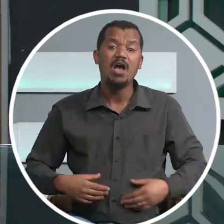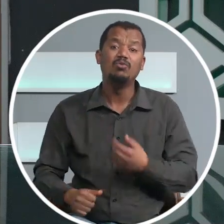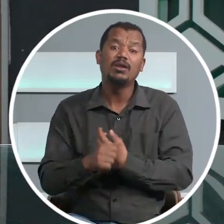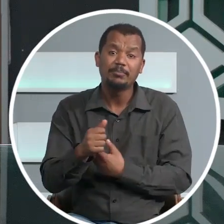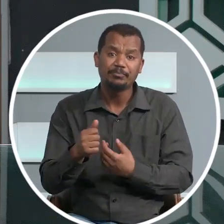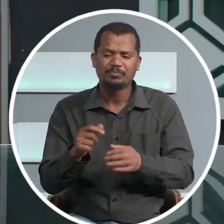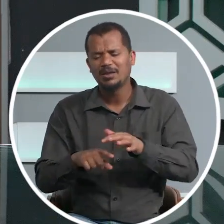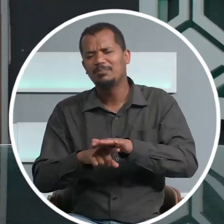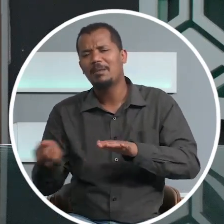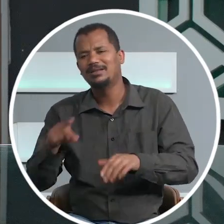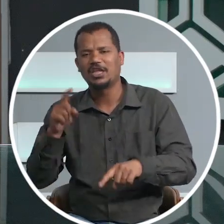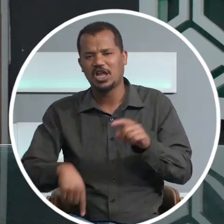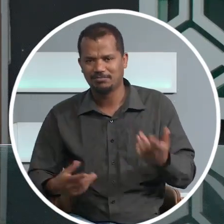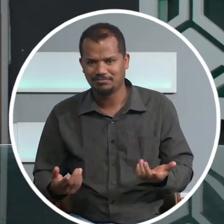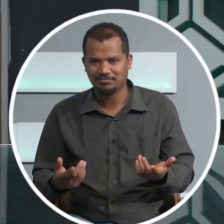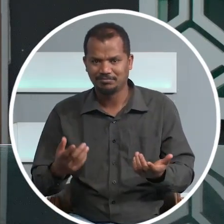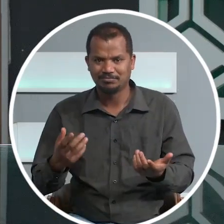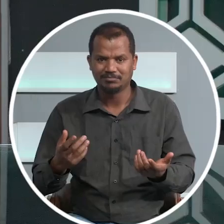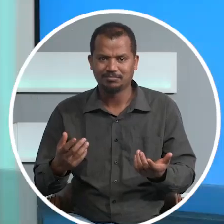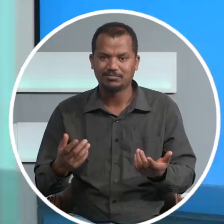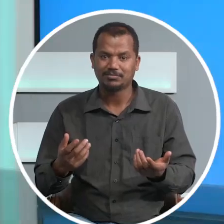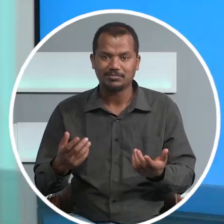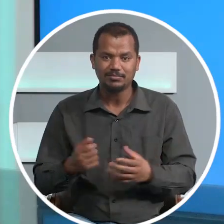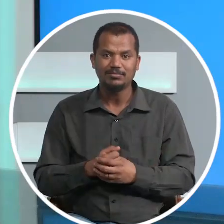አካል ጉዳት በቃ ማምለጣቸውም ሰዎች እኮ